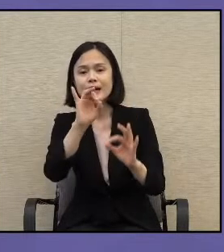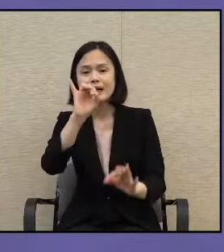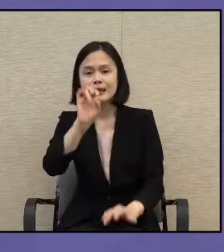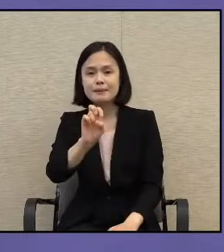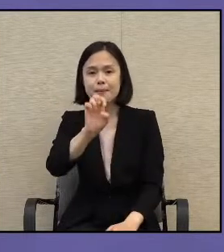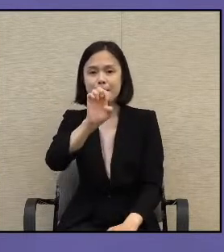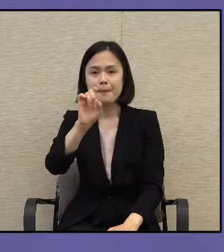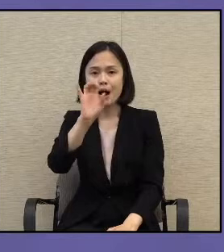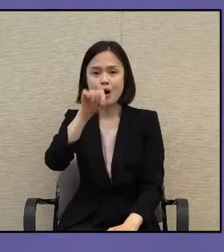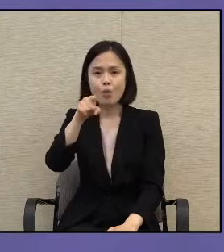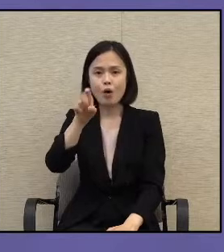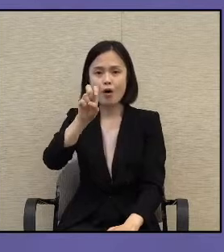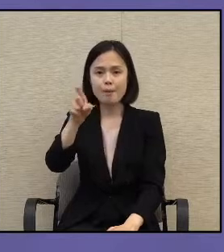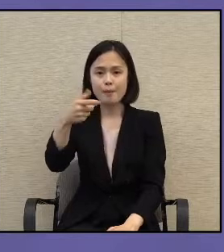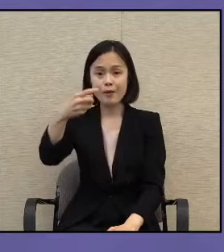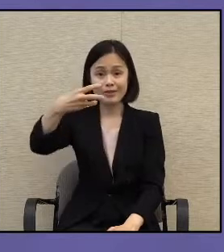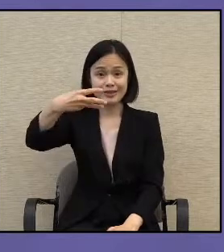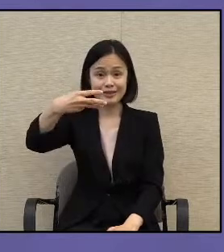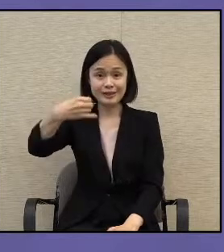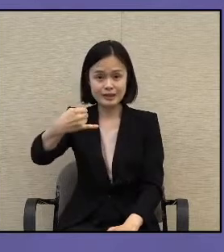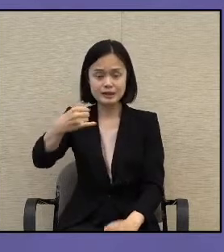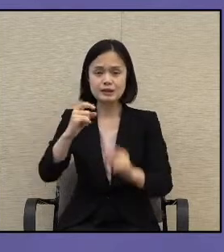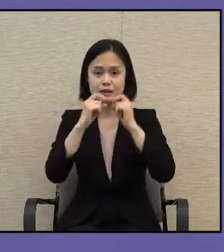하는 부분들 역시도